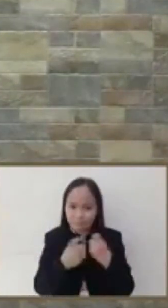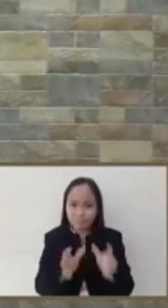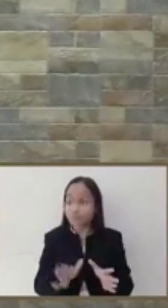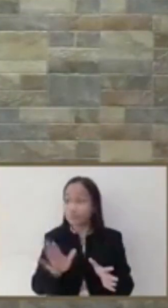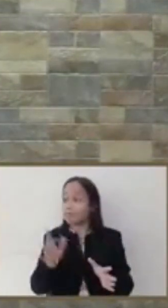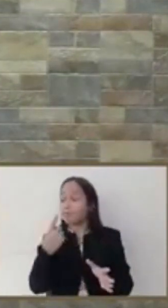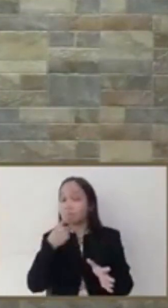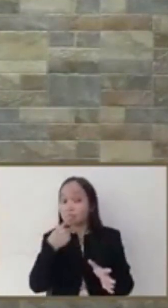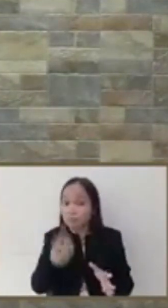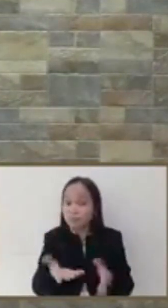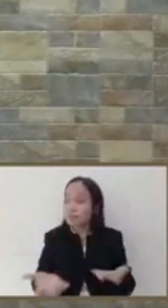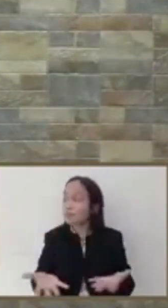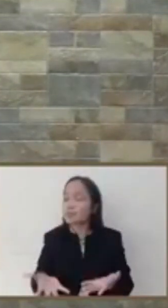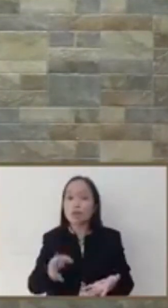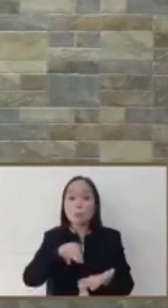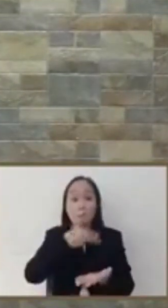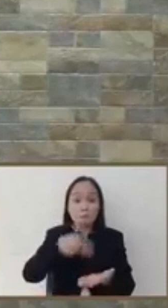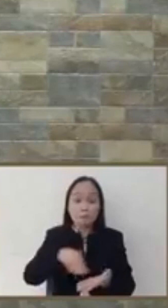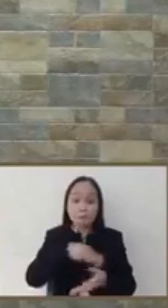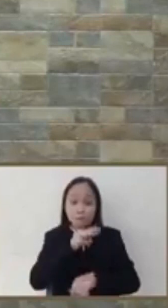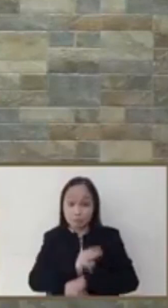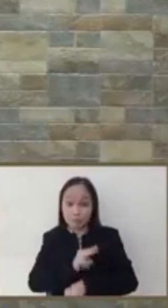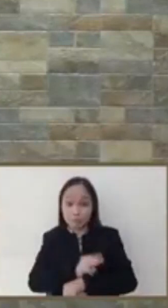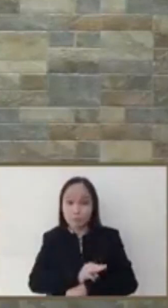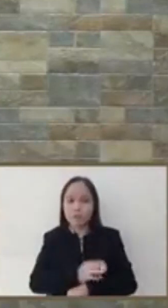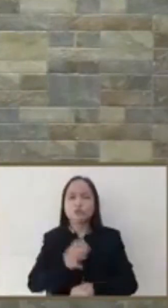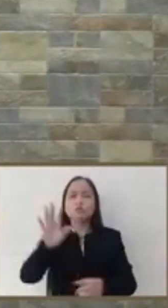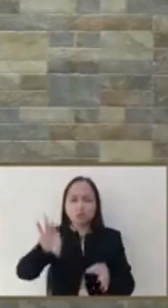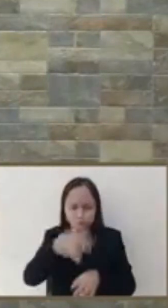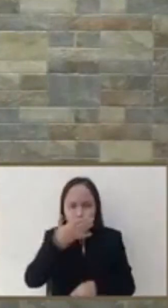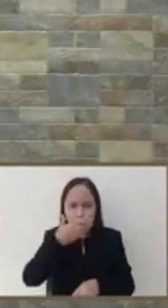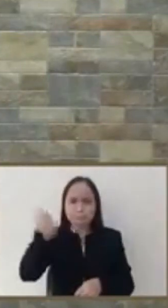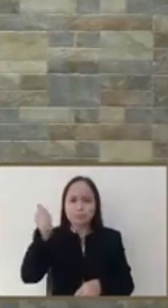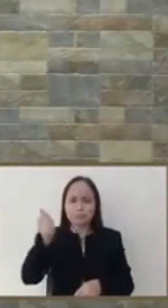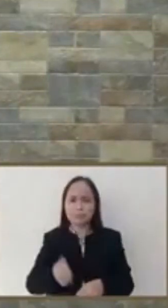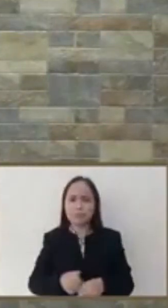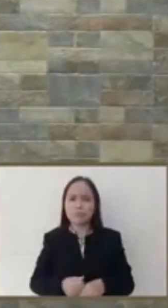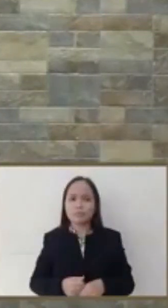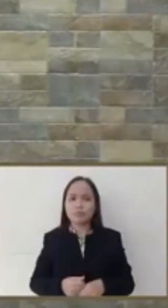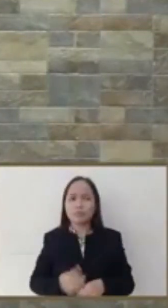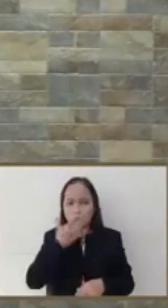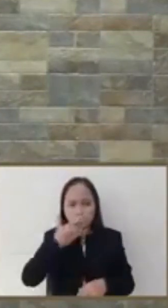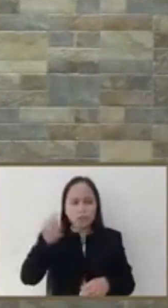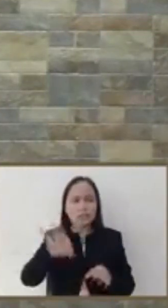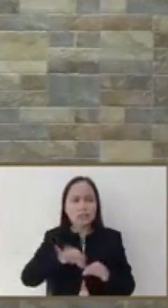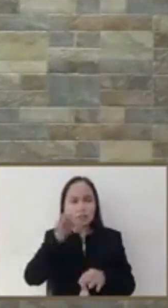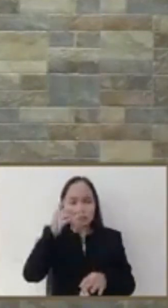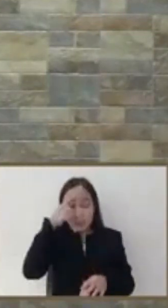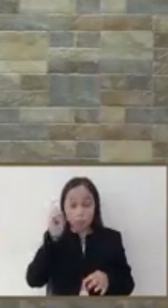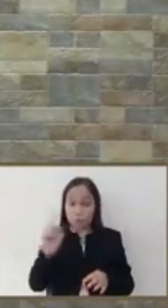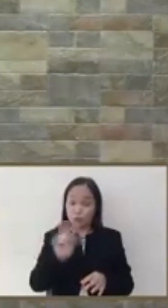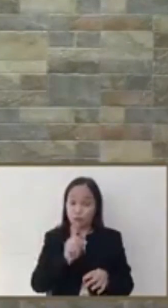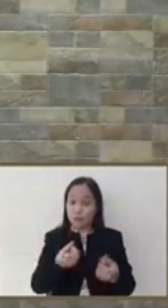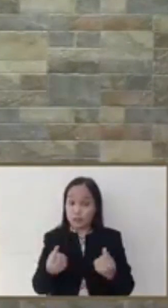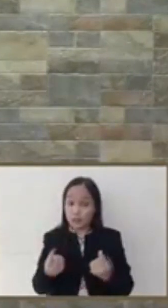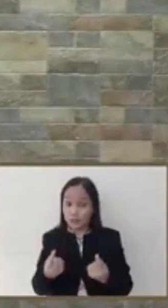musical, ng ating music ministry, win souls. Because what you are doing right now, kung